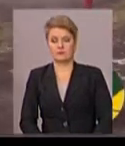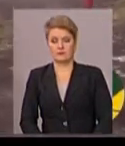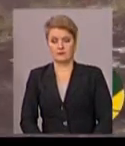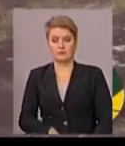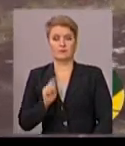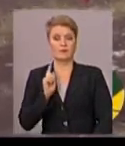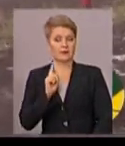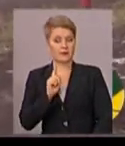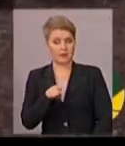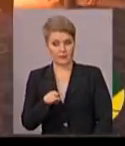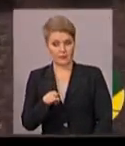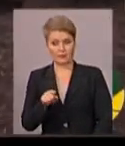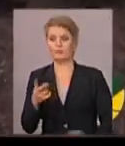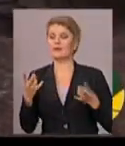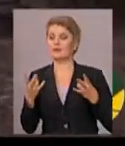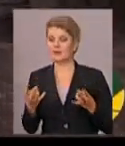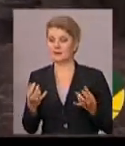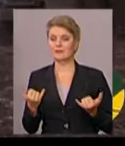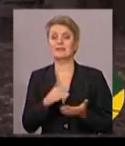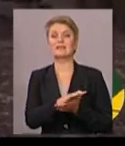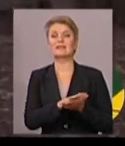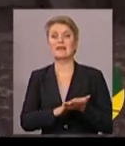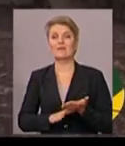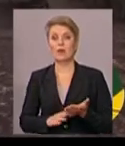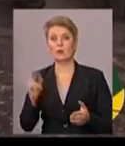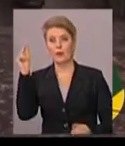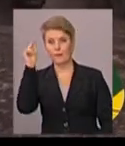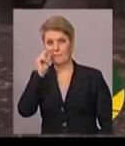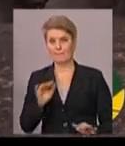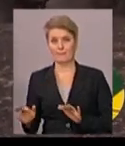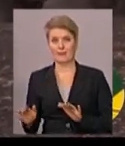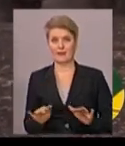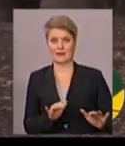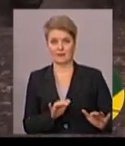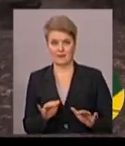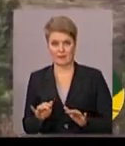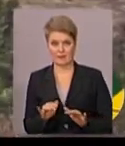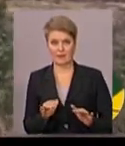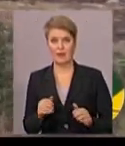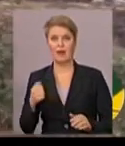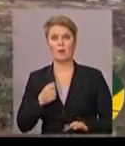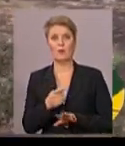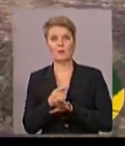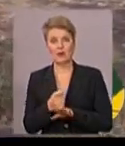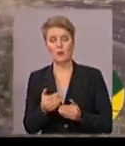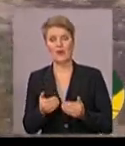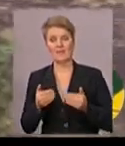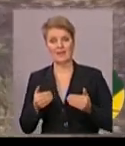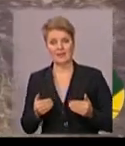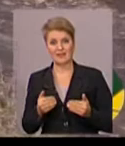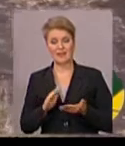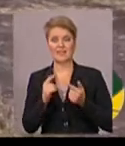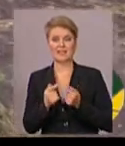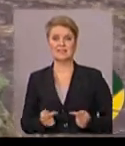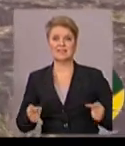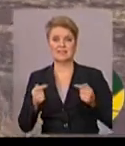Там нині тривають маневри. Задіяли бронетехніку, відведену від лінії розмежування згідно з мінськими домовленостями. У навчаннях беруть